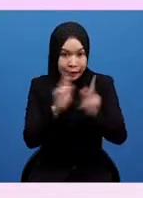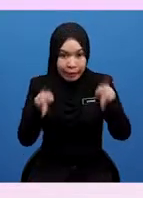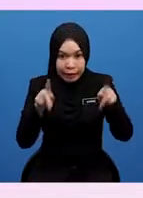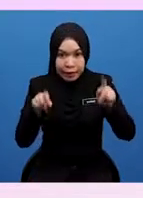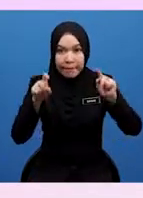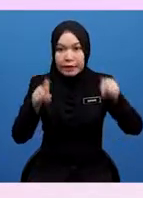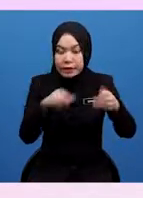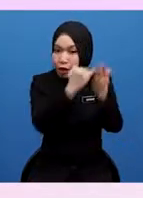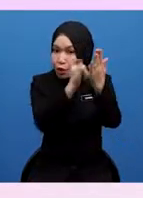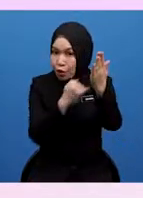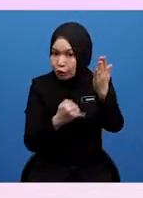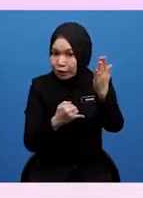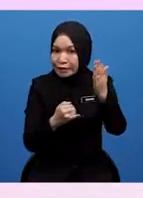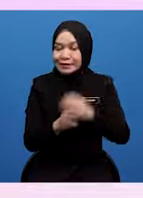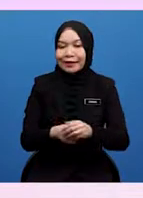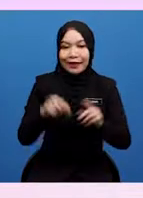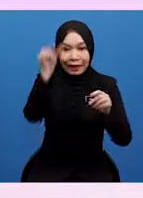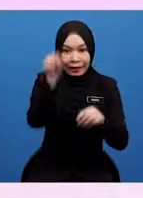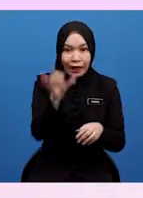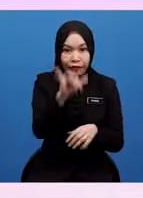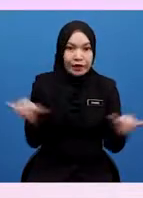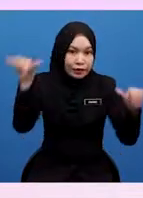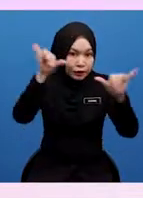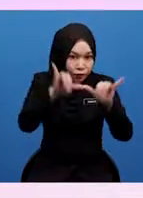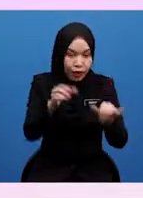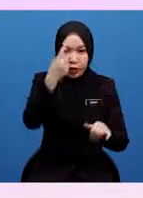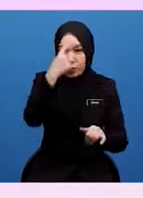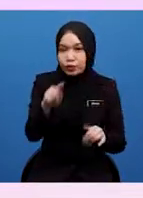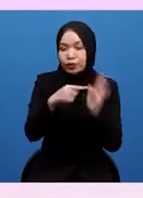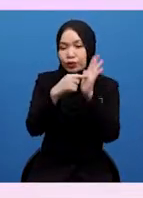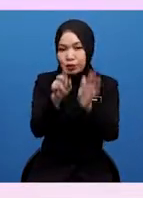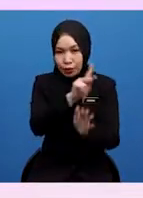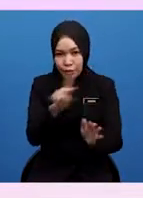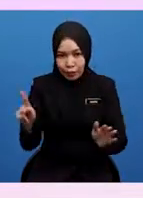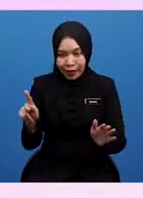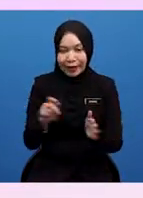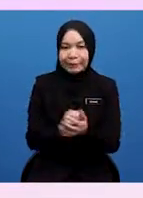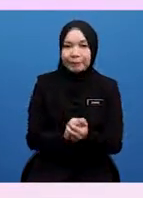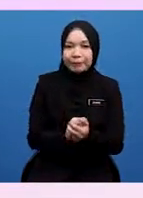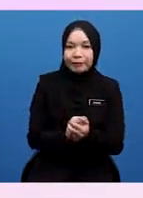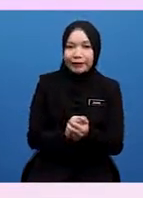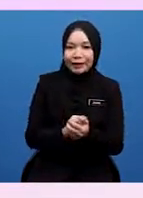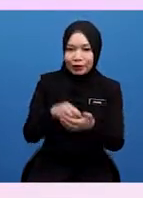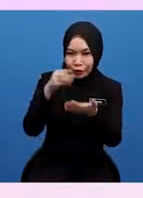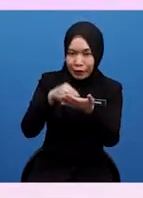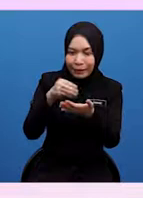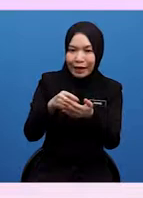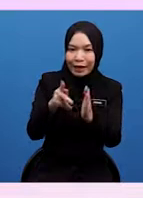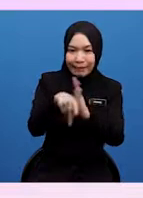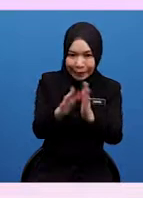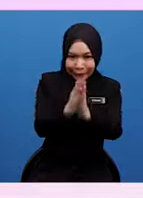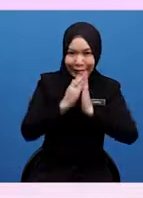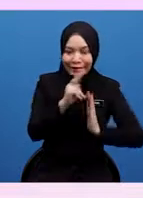perlu melukis graf yang sesuai untuk menunjukkan bilangan permintaan. Graf